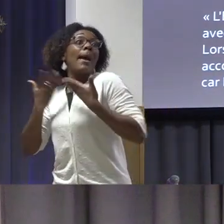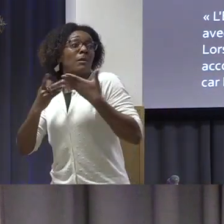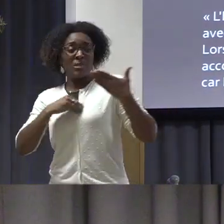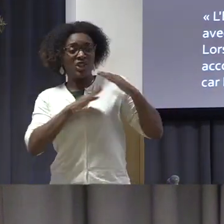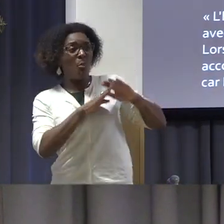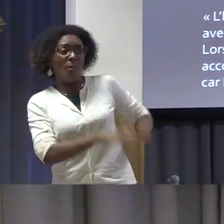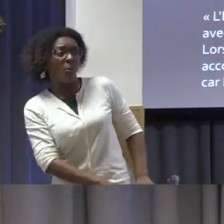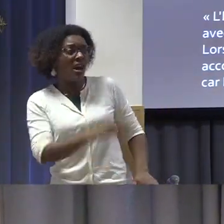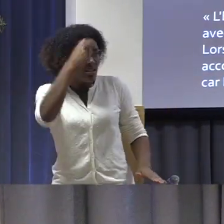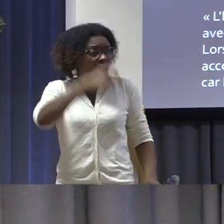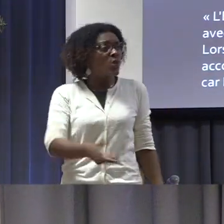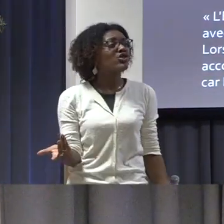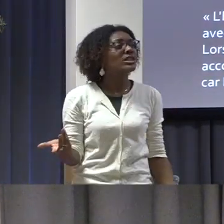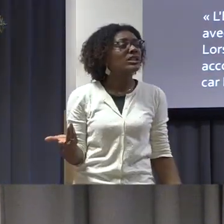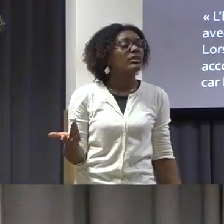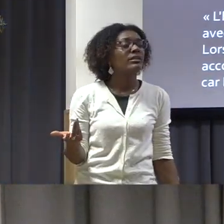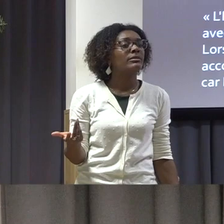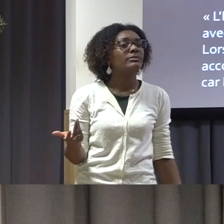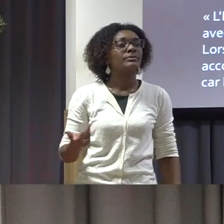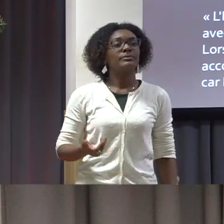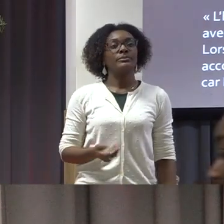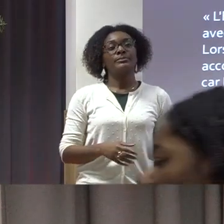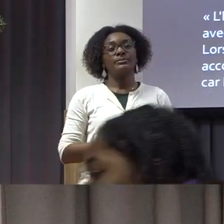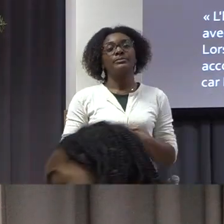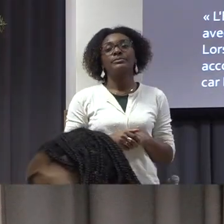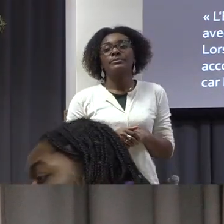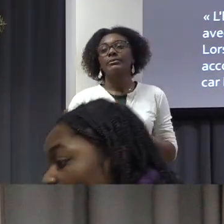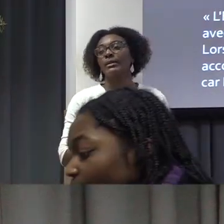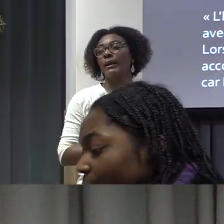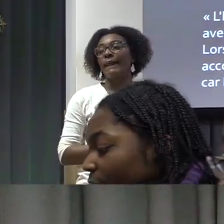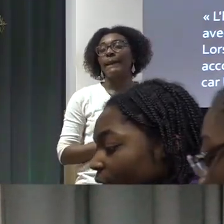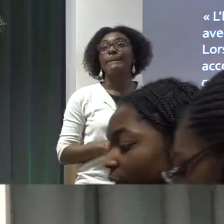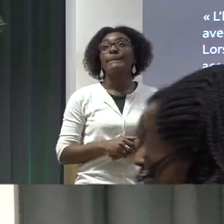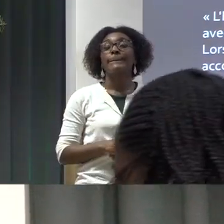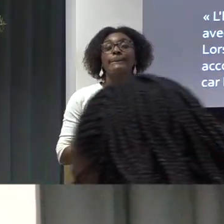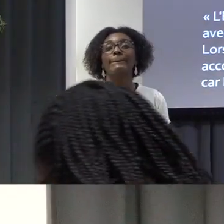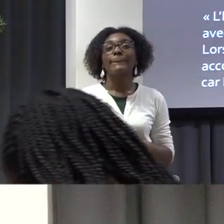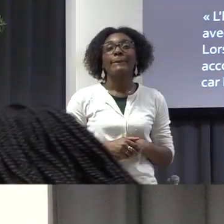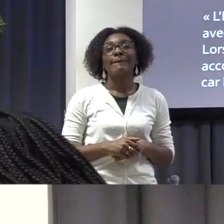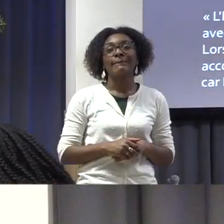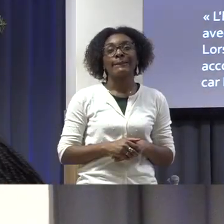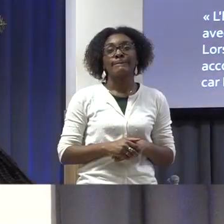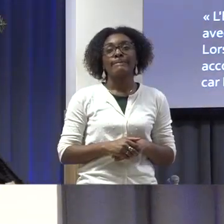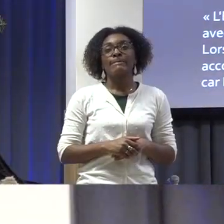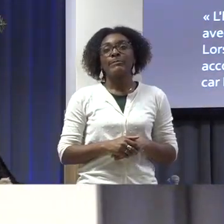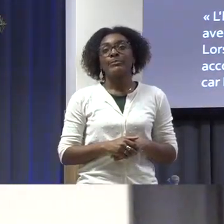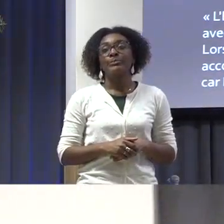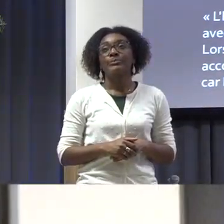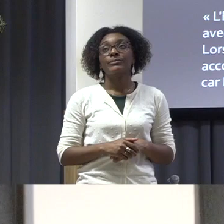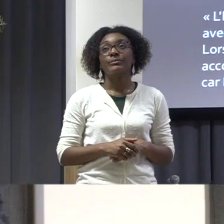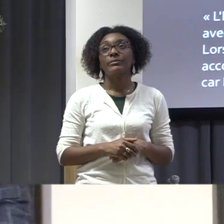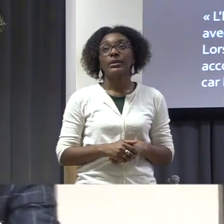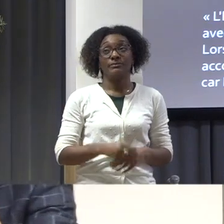de saisir à a si l'esprit de l'éternel saisit alors la différence aura lieu il lui dit l'esprit de l'internet